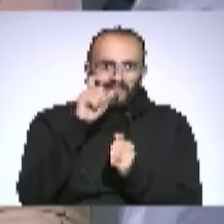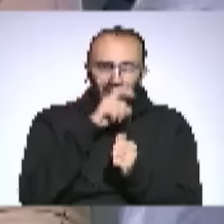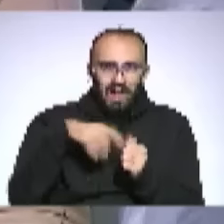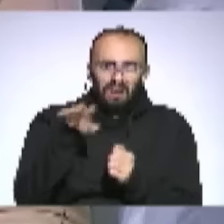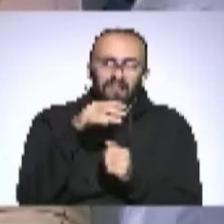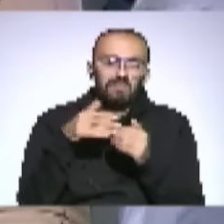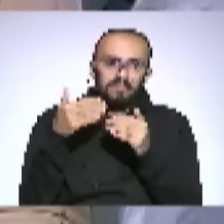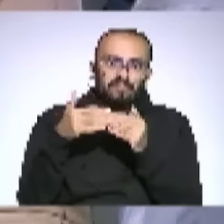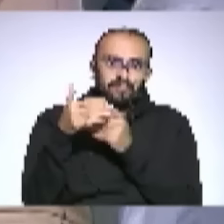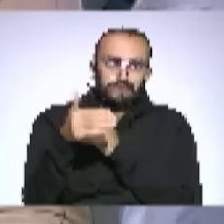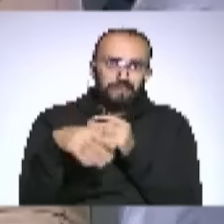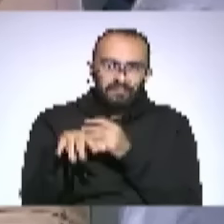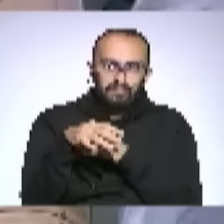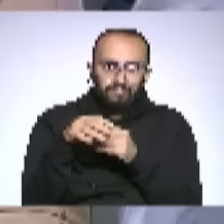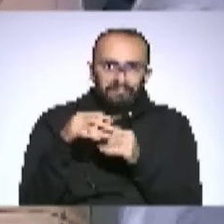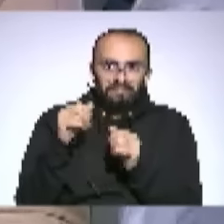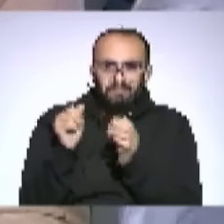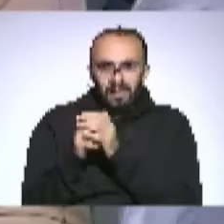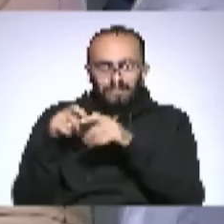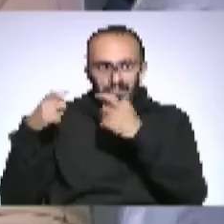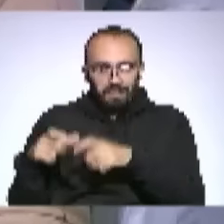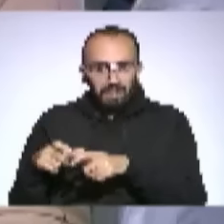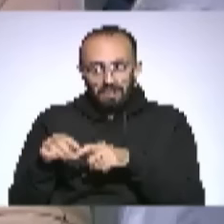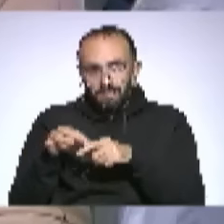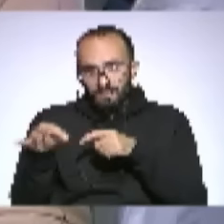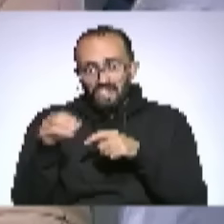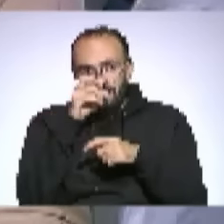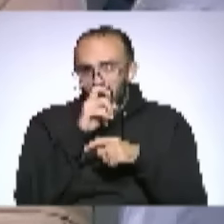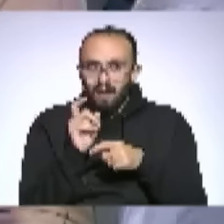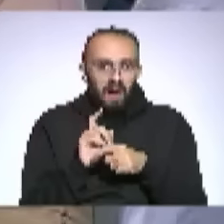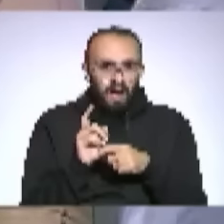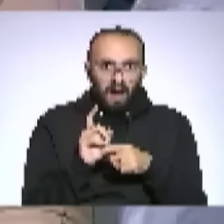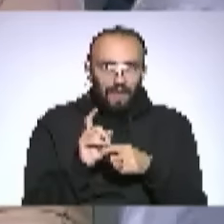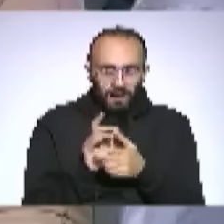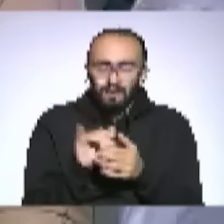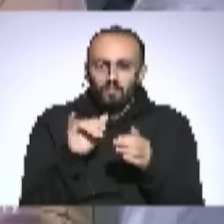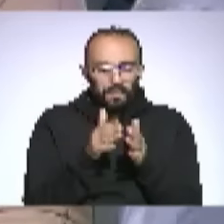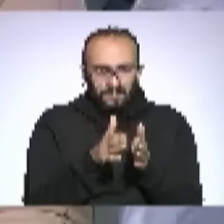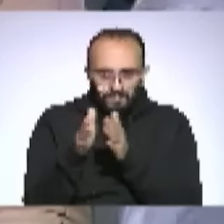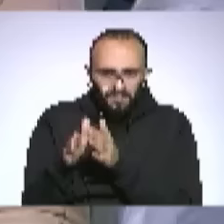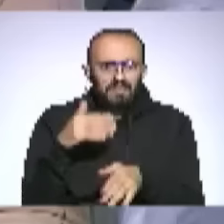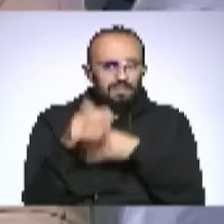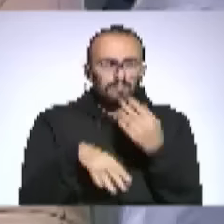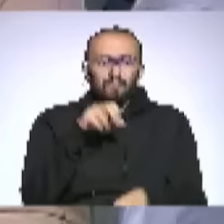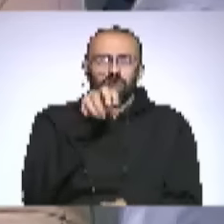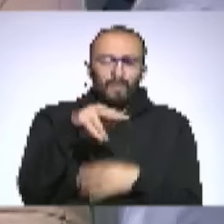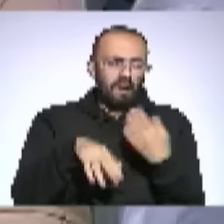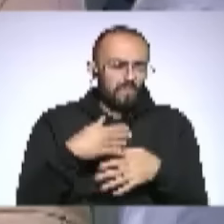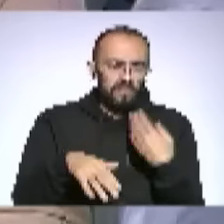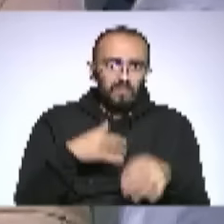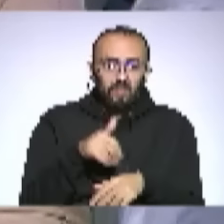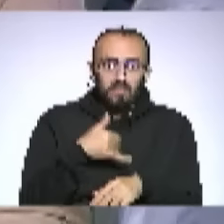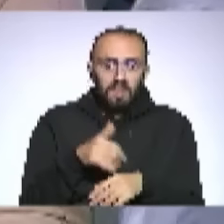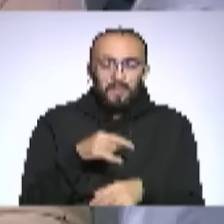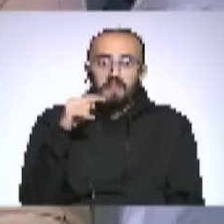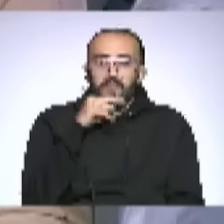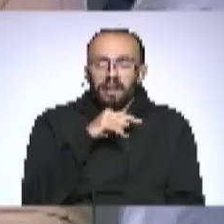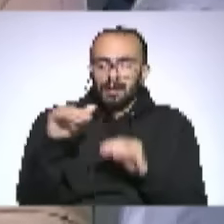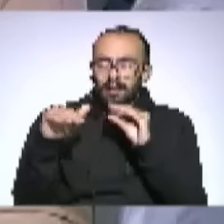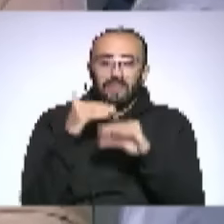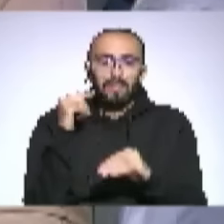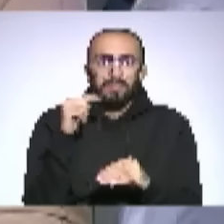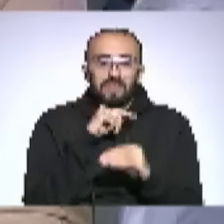هو وباباه ومامته واخواته قاعدين في المركز نفسه مش في البدن المهم بعد ما ى شهرين من الخطوبه اتفاجئت بواحده بتبعت